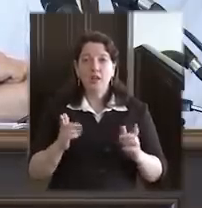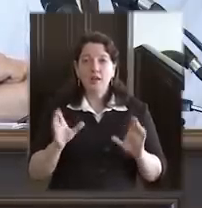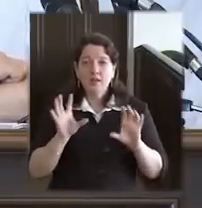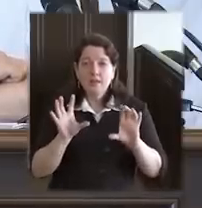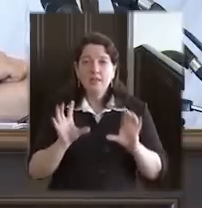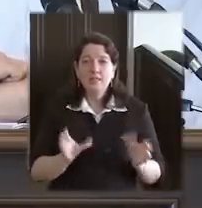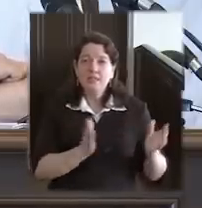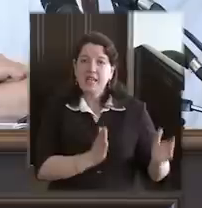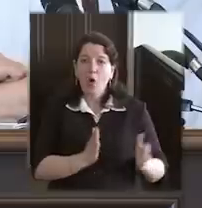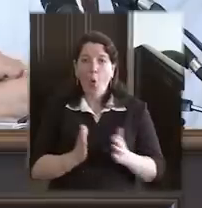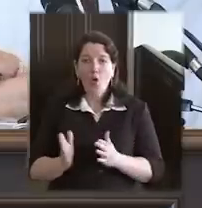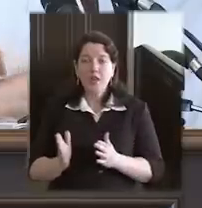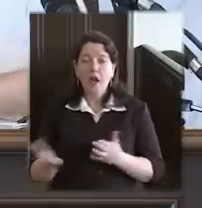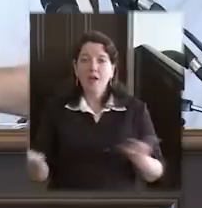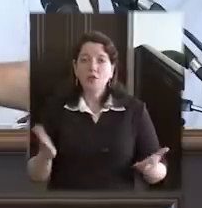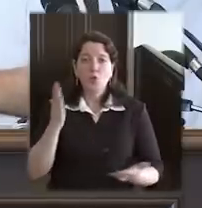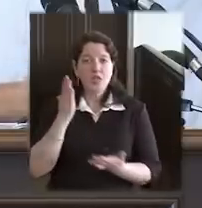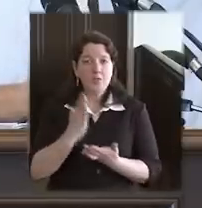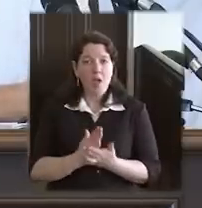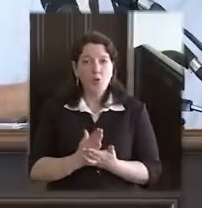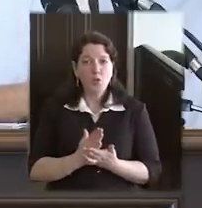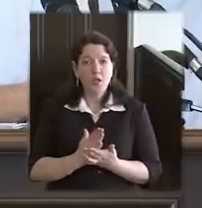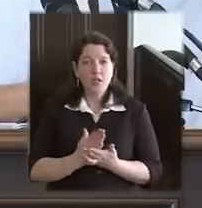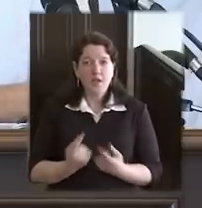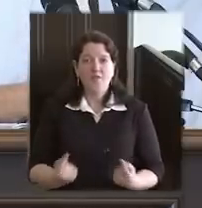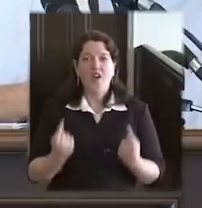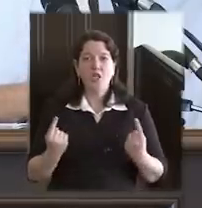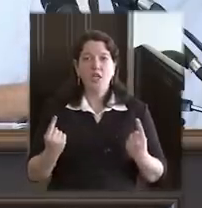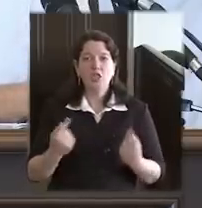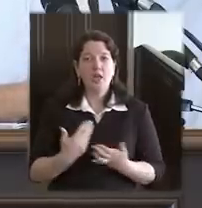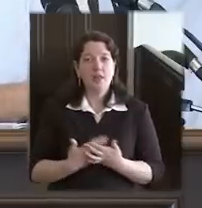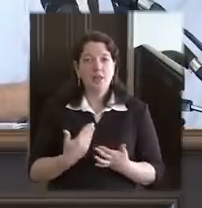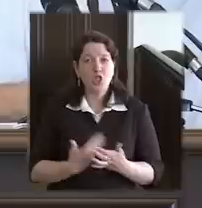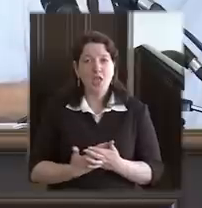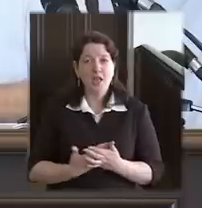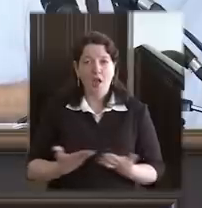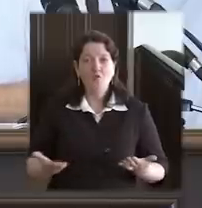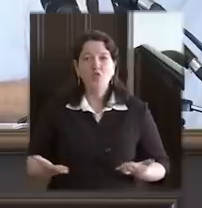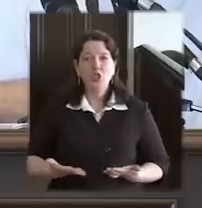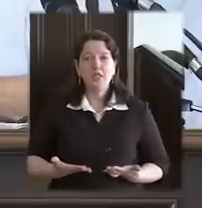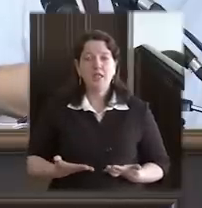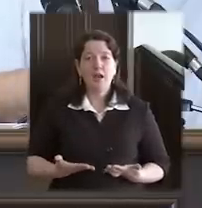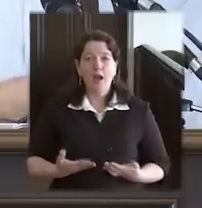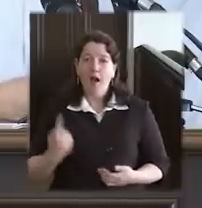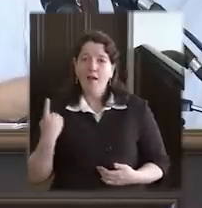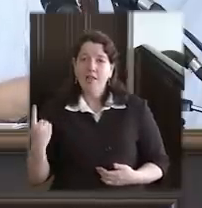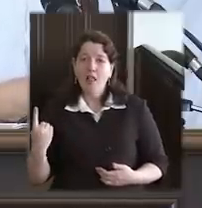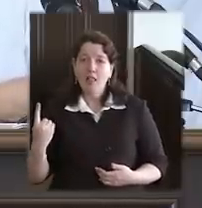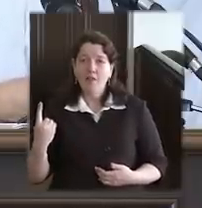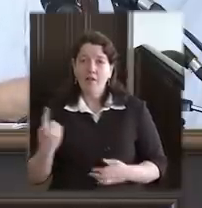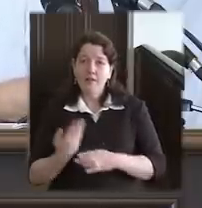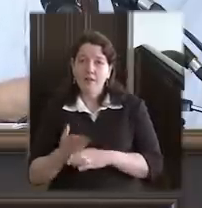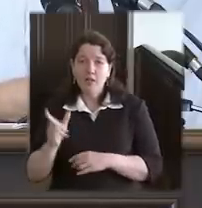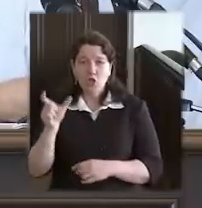духовного порядка, которые, имеют важнейшее значение в жизни как